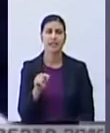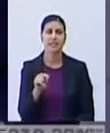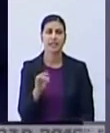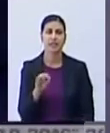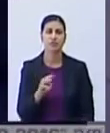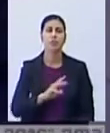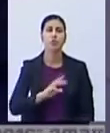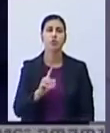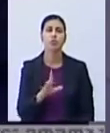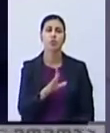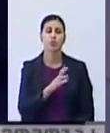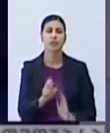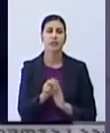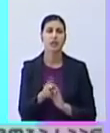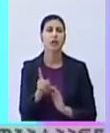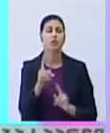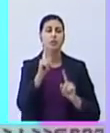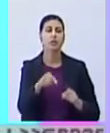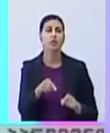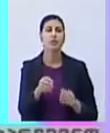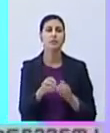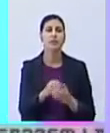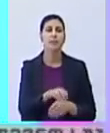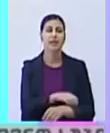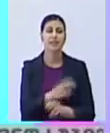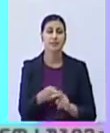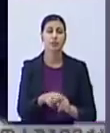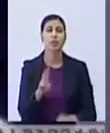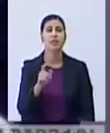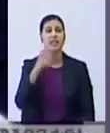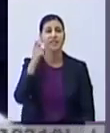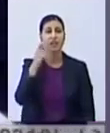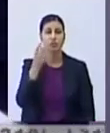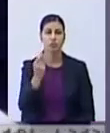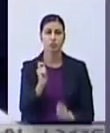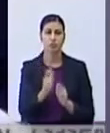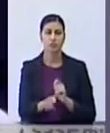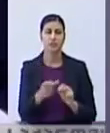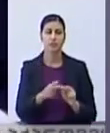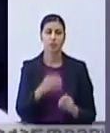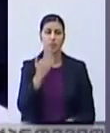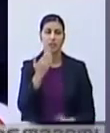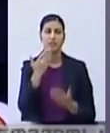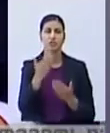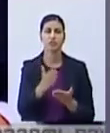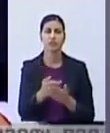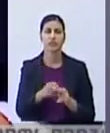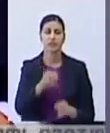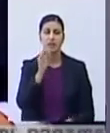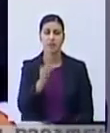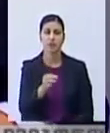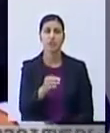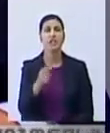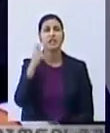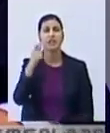ნათელაშვილს მილიონები რო ქონოდა, რატომ დატოვა ეს მაშინ პარტია? იმიტომ რომ ფული აიღეს ივანიშვილისაგან. ეს არის მარტივი შეკითხვა აი მაგ პასუხზე.